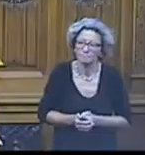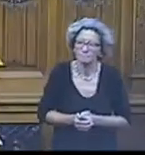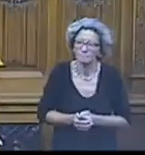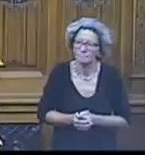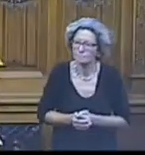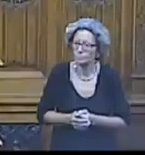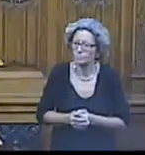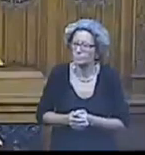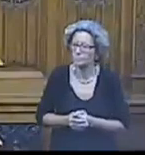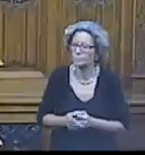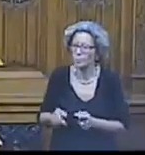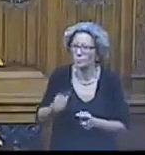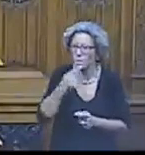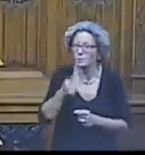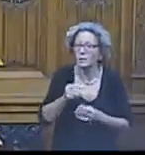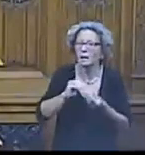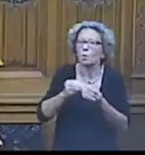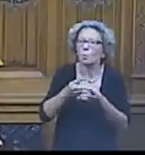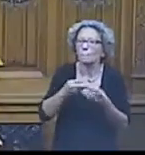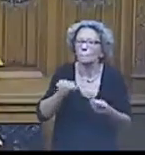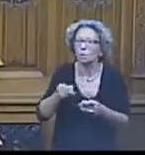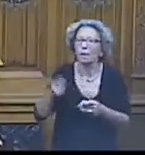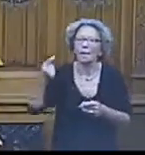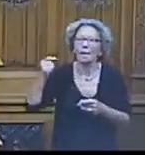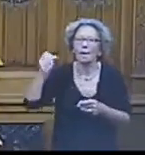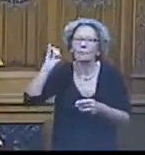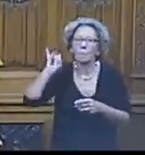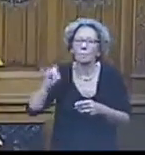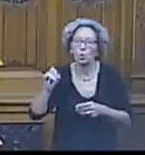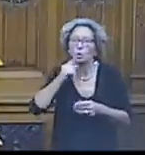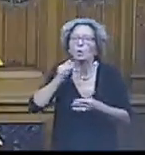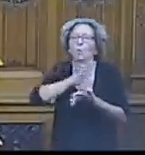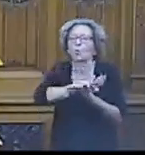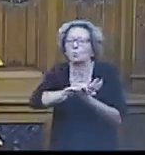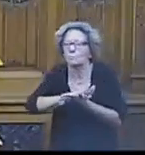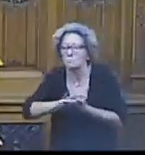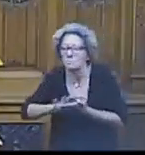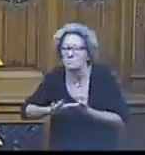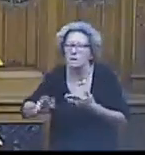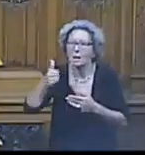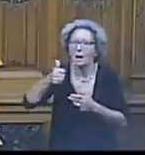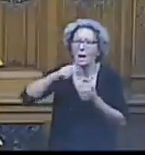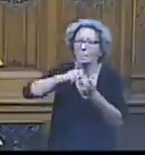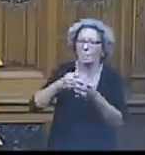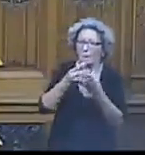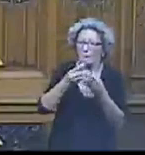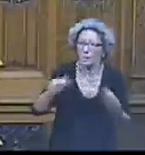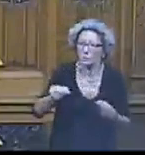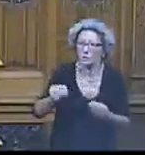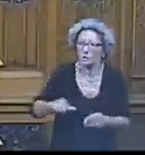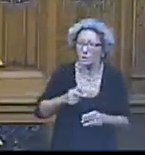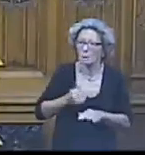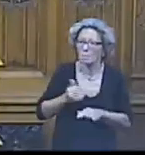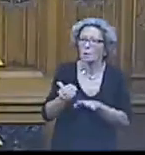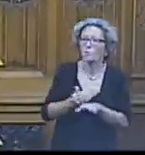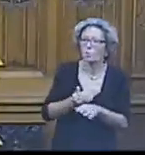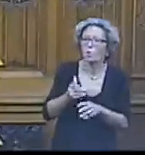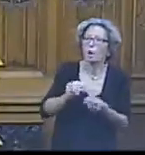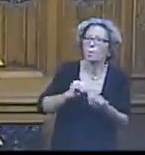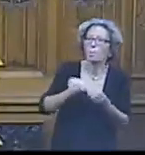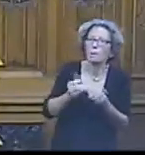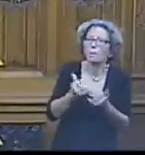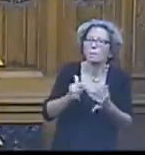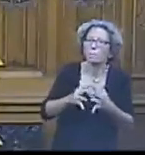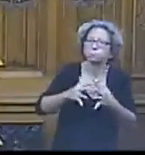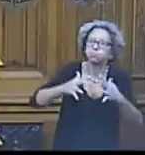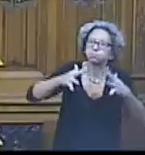Und ich sage Ihnen was zum Probleme lösen. Die FPÖ hat in dieser Republik noch nie jemals ein Problem gelöst. Sie leben davor, Probleme größer zu